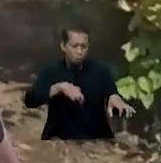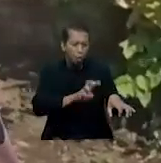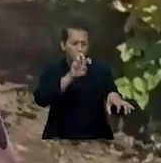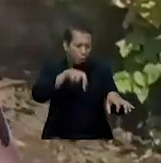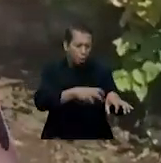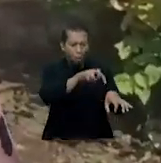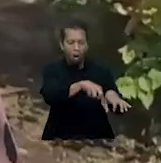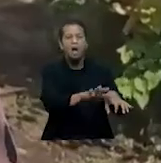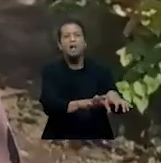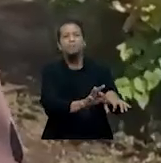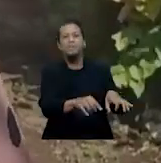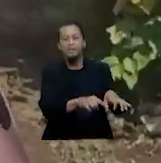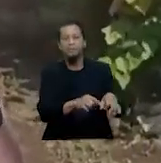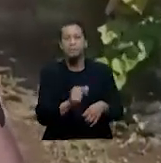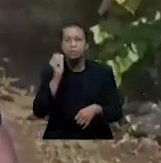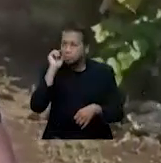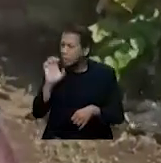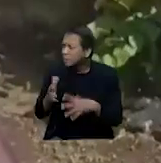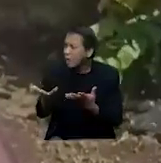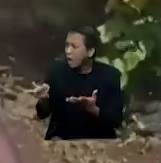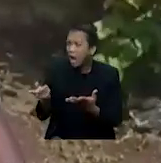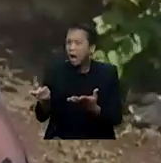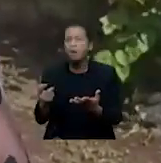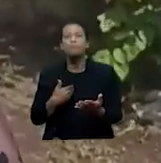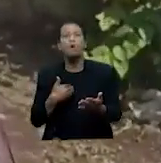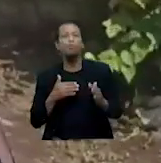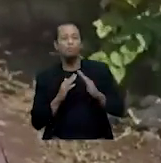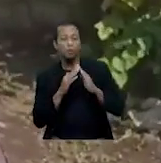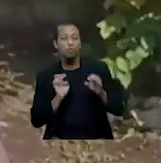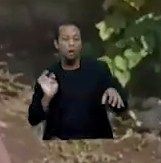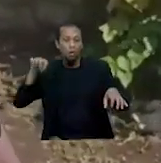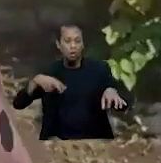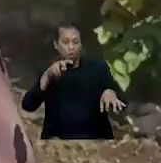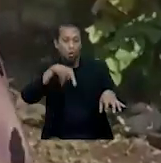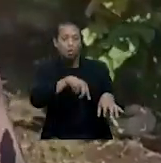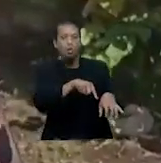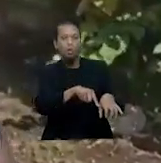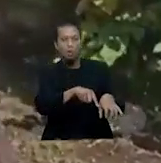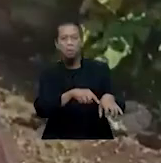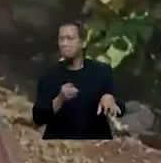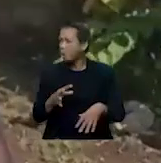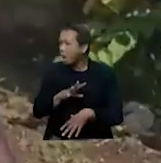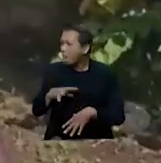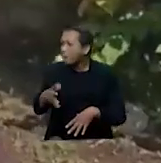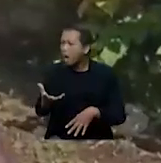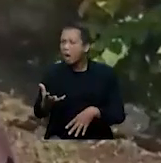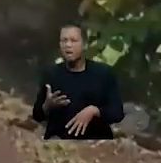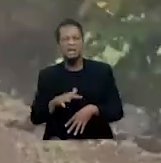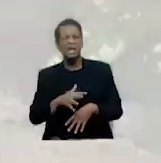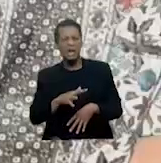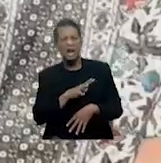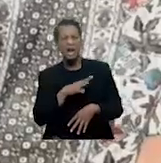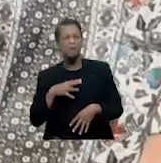mana, Bu? Kalau nyari sampai turun ke bawah? Iya. Sudah berapa lama ini, Bu? Ya, sudah lama. Sudah lama